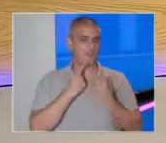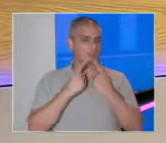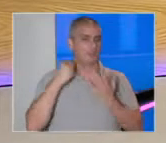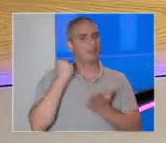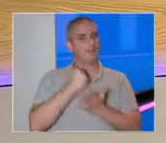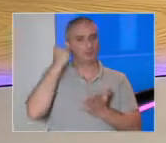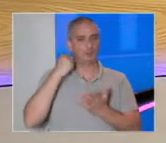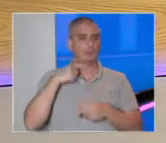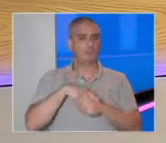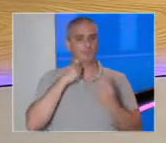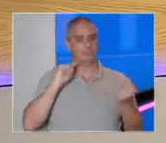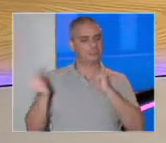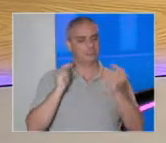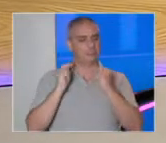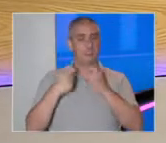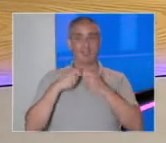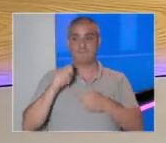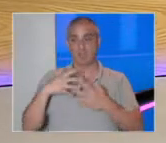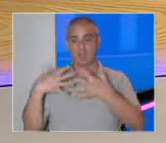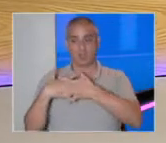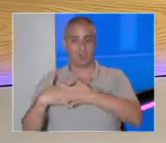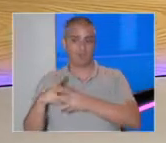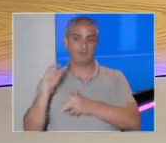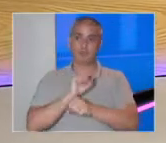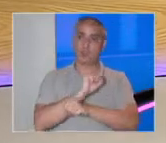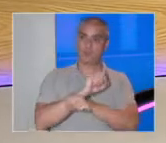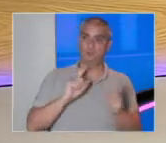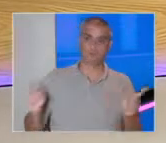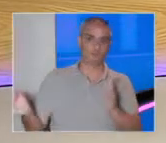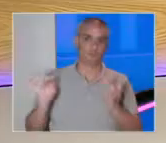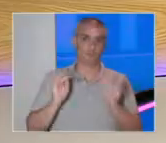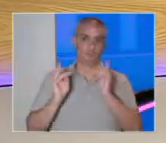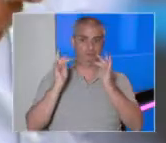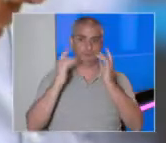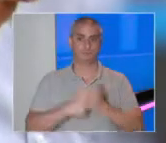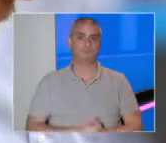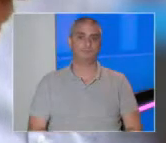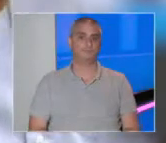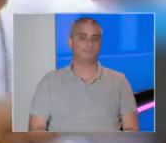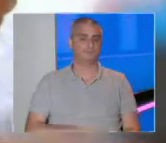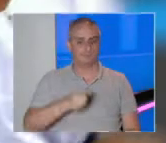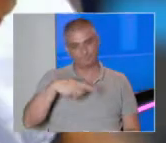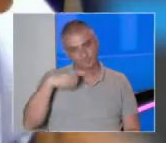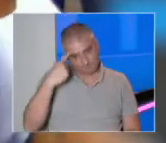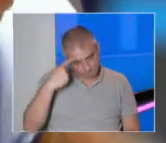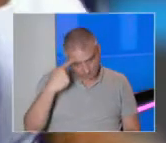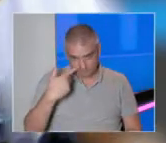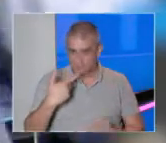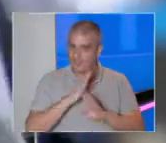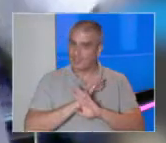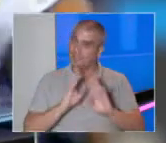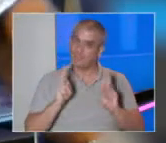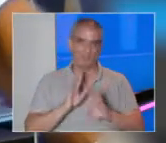ואישרה אותו תוך חילופי צעקות בין חברי הקואליציה לאופוזיציה. הנה. אתם יודעים שאין שום